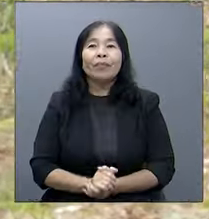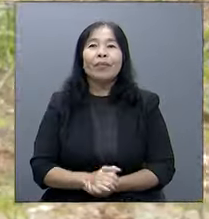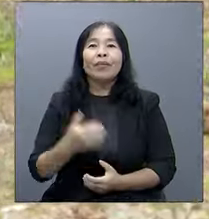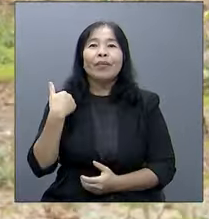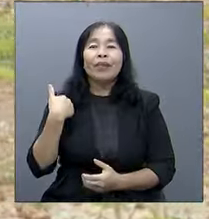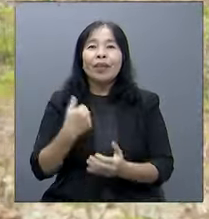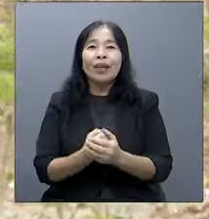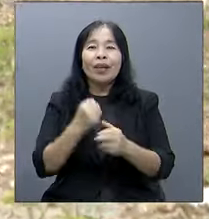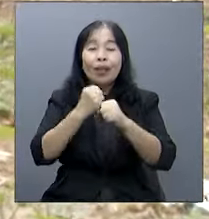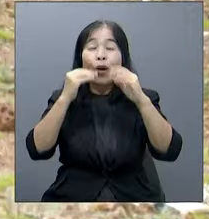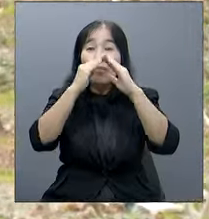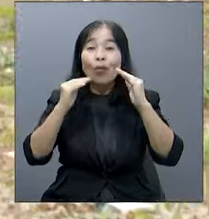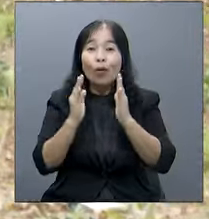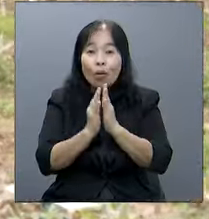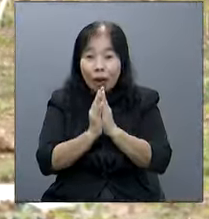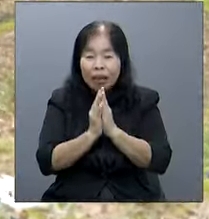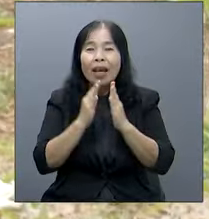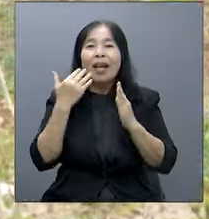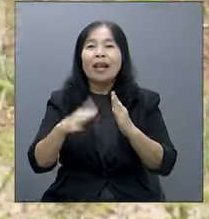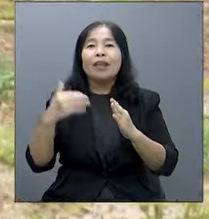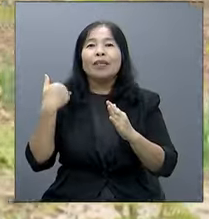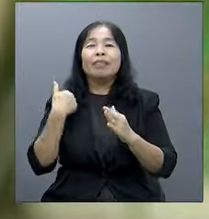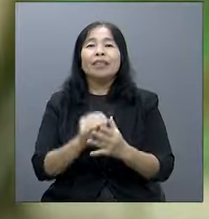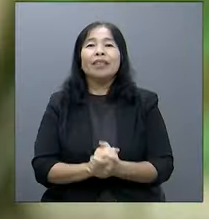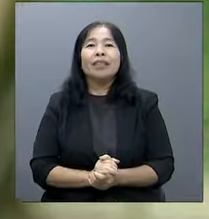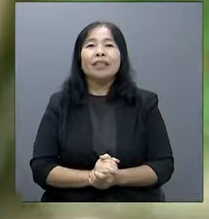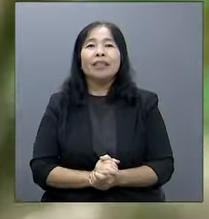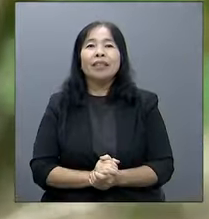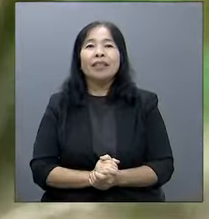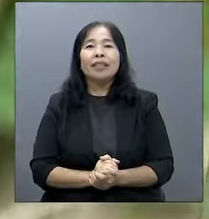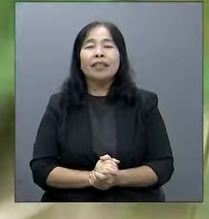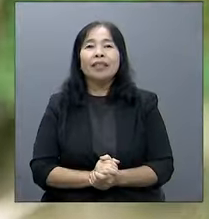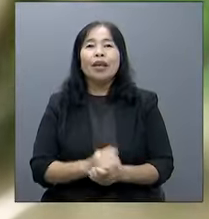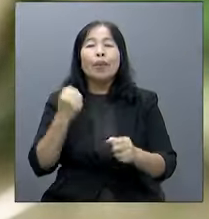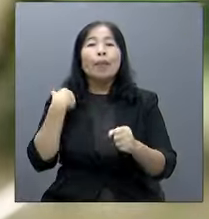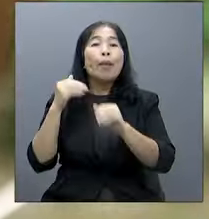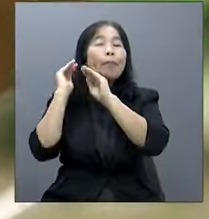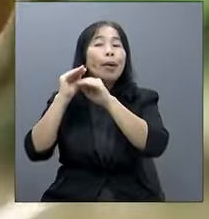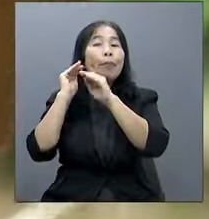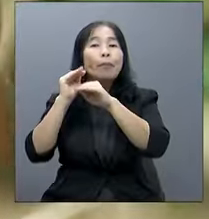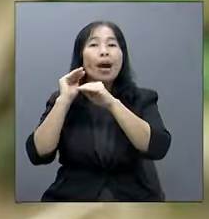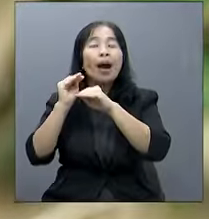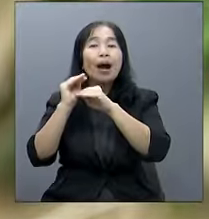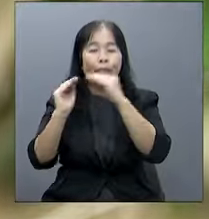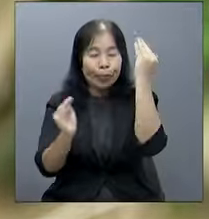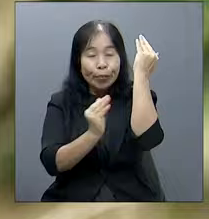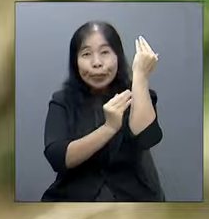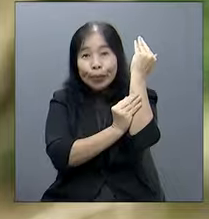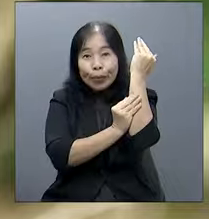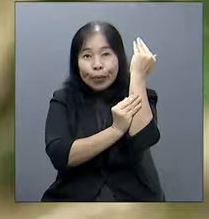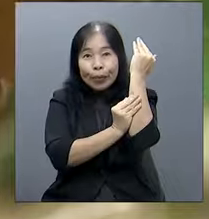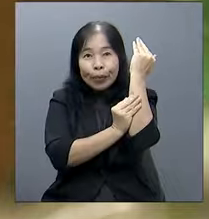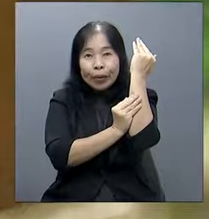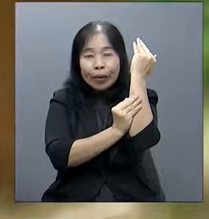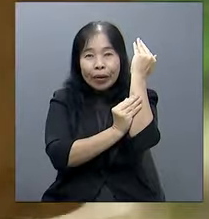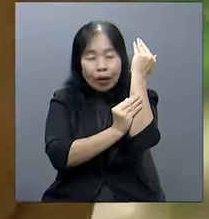ฟัน 12 วัน เอา 12 วัน แล้วกเอาขวีมาเภ้า ใส่ถงแล้ไปหอไปหอป